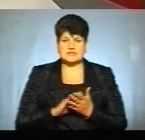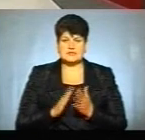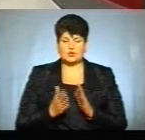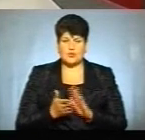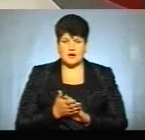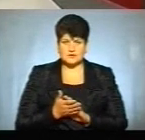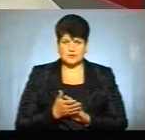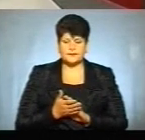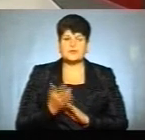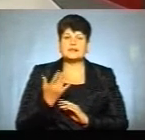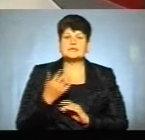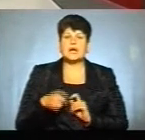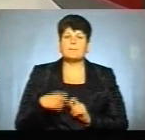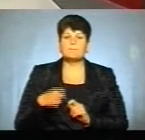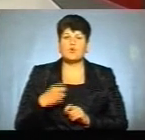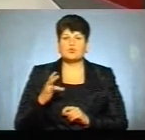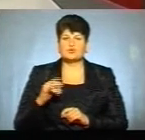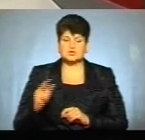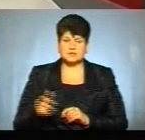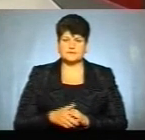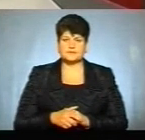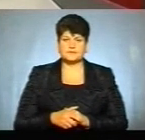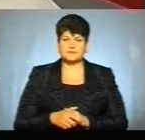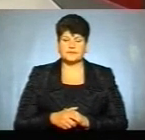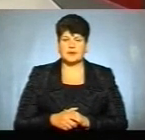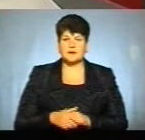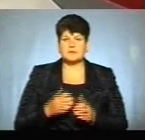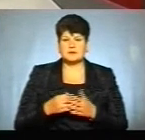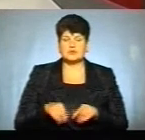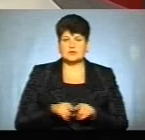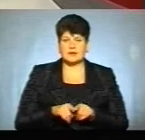десь все ж таки, приблизно, скільки порушень? Приблизно такий алгоритм працює. Ми